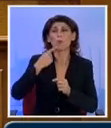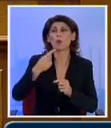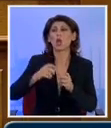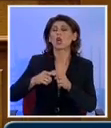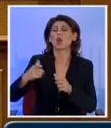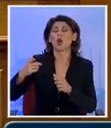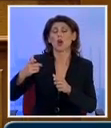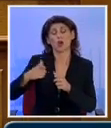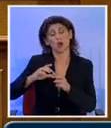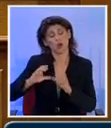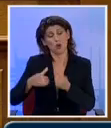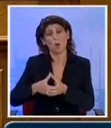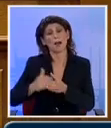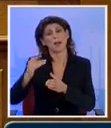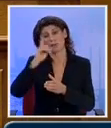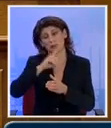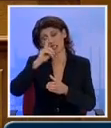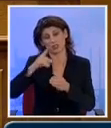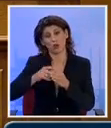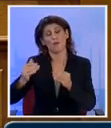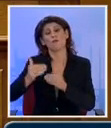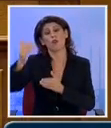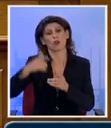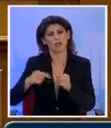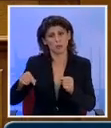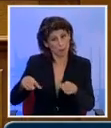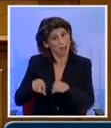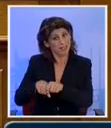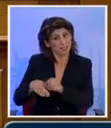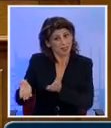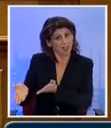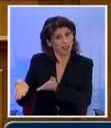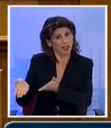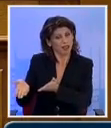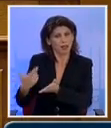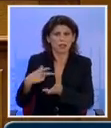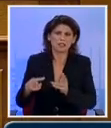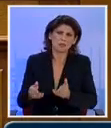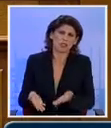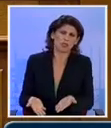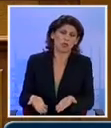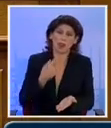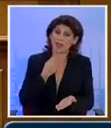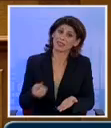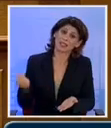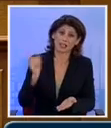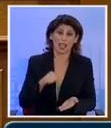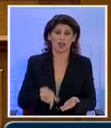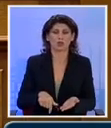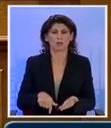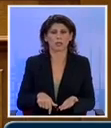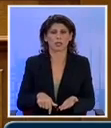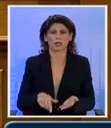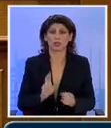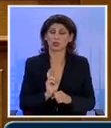Κύπρου και με αυτά μαζί. Και σταματάω εδώ. Αλλά λέχθηκε κάτι άλλο απόψε.